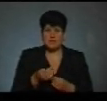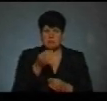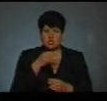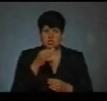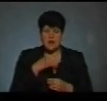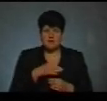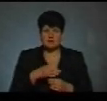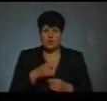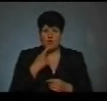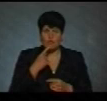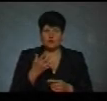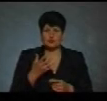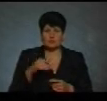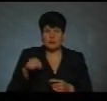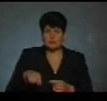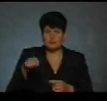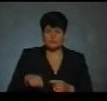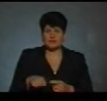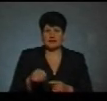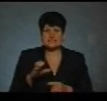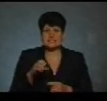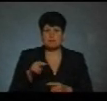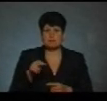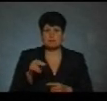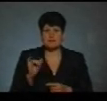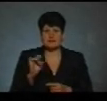там в спірті ту ложечку біля кожного причастя